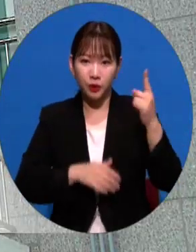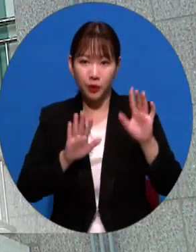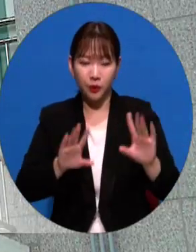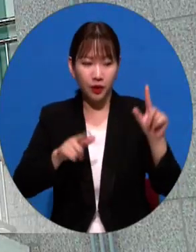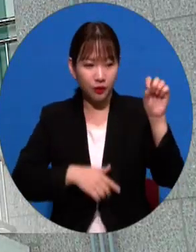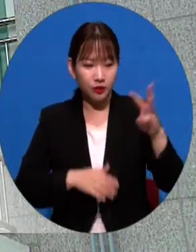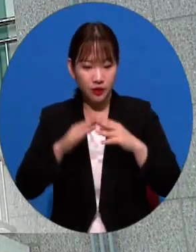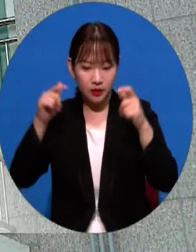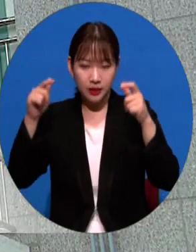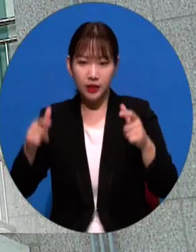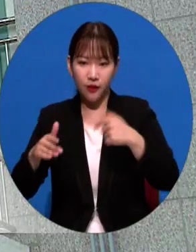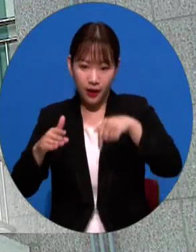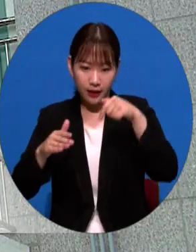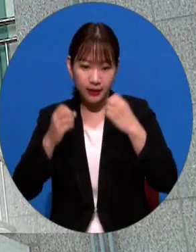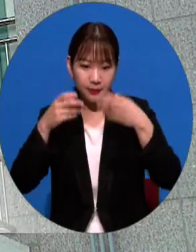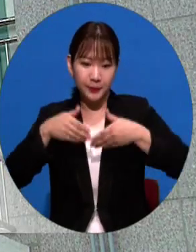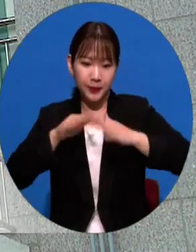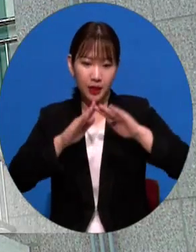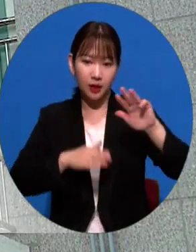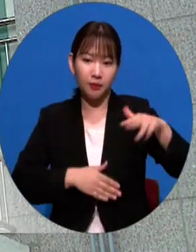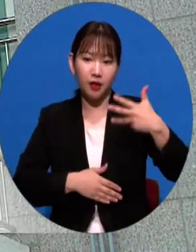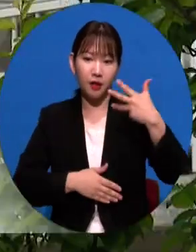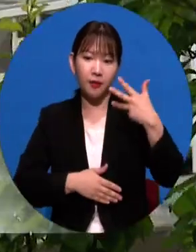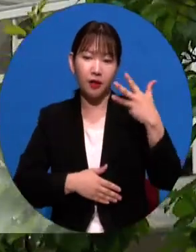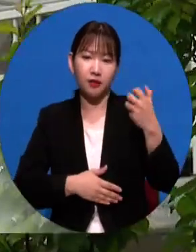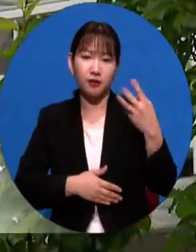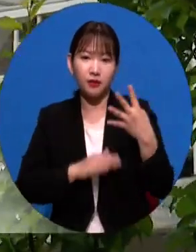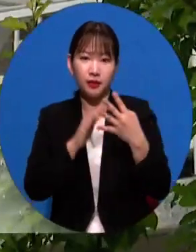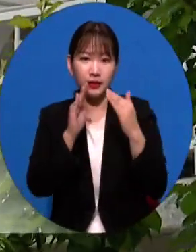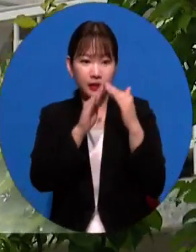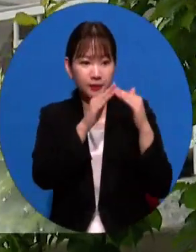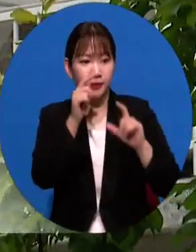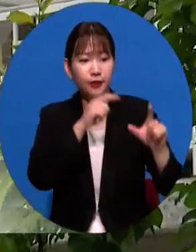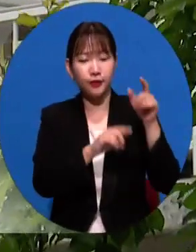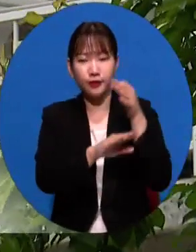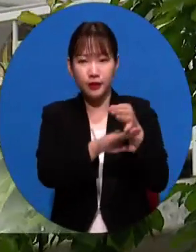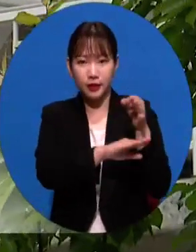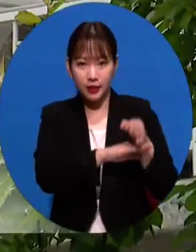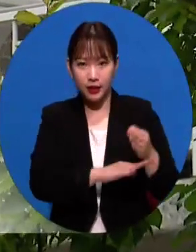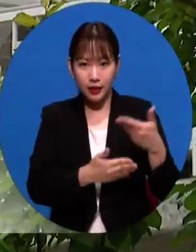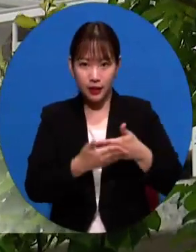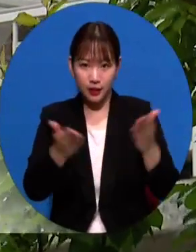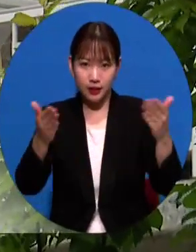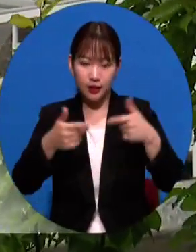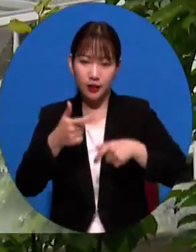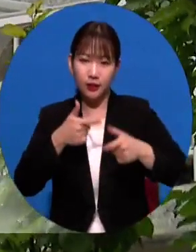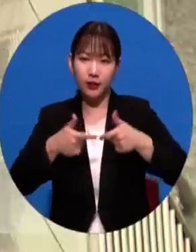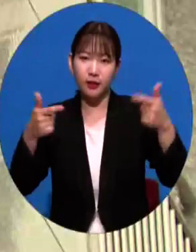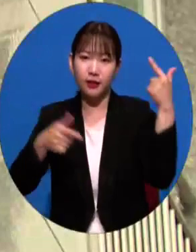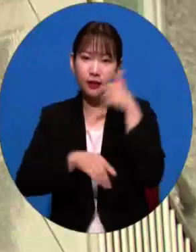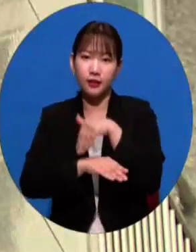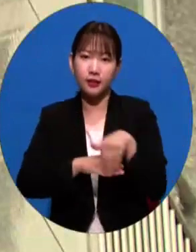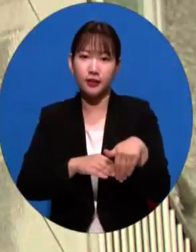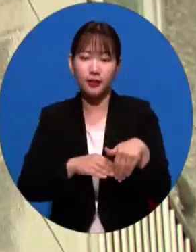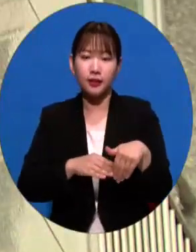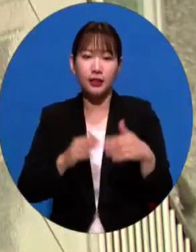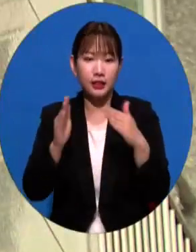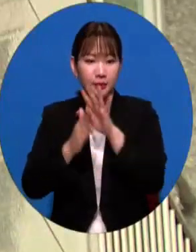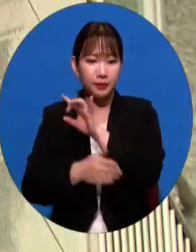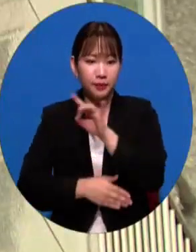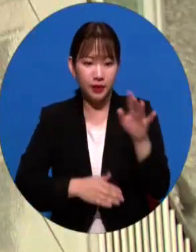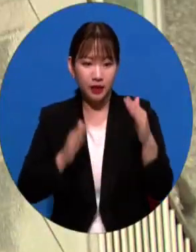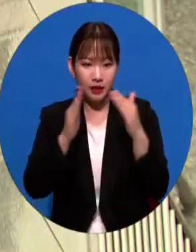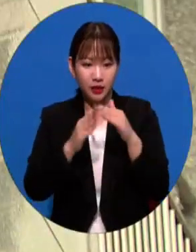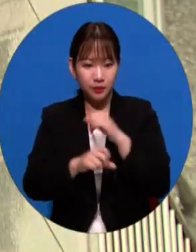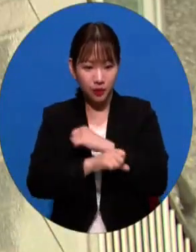광주 전남 지역에서 신축 주택 884가구를 추가로 매입하는 등 공급을 확대할 예정입니다. 세대별 주거